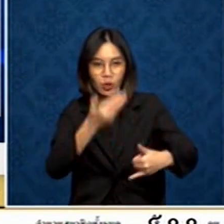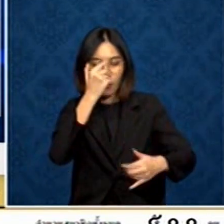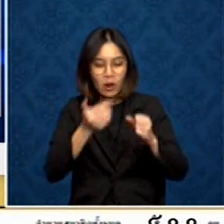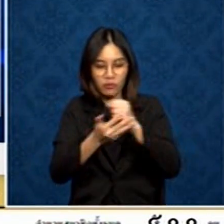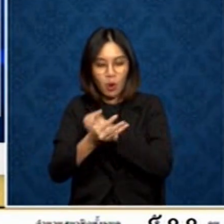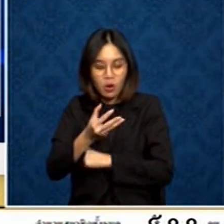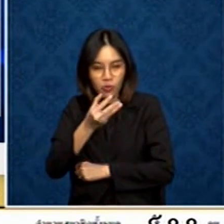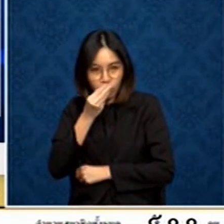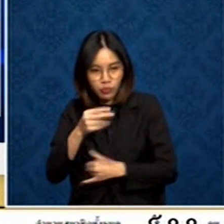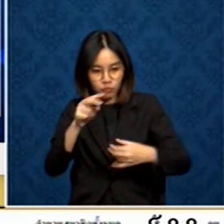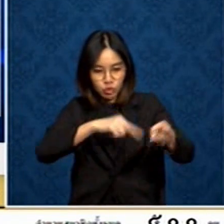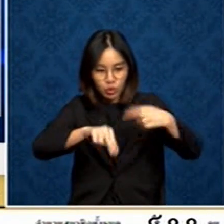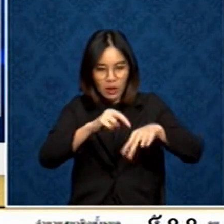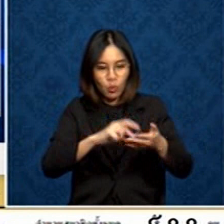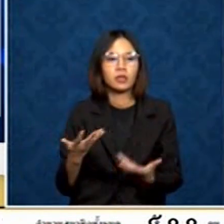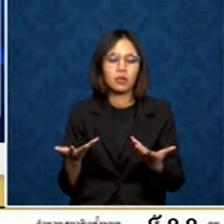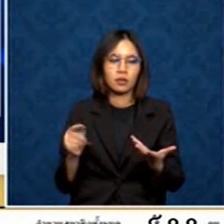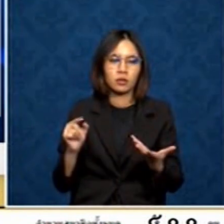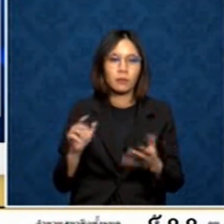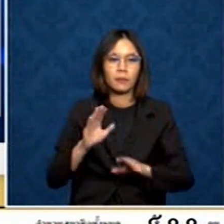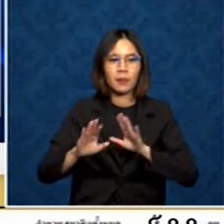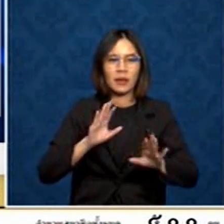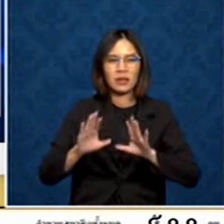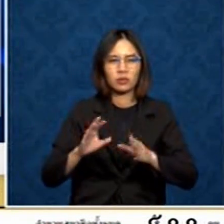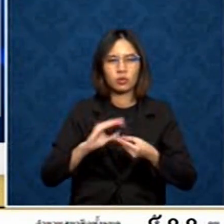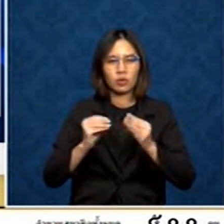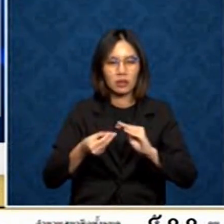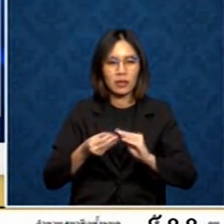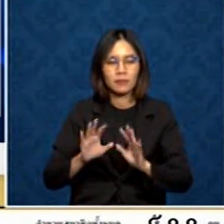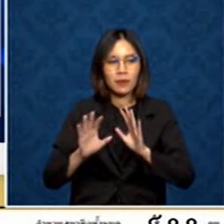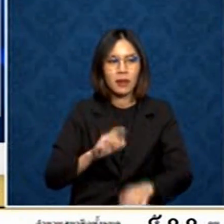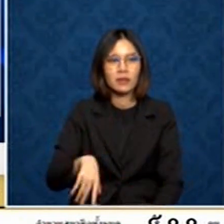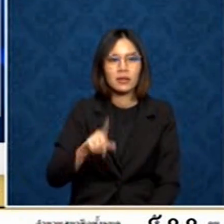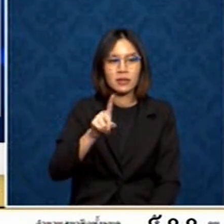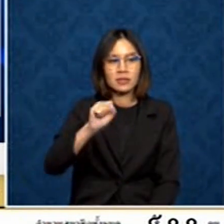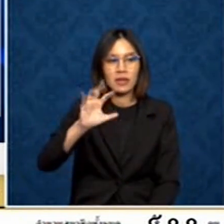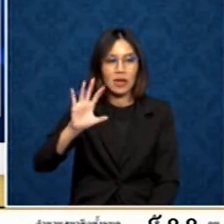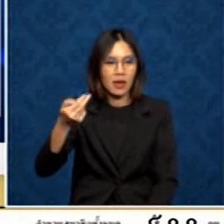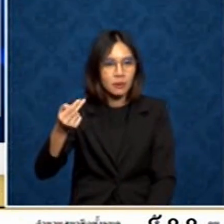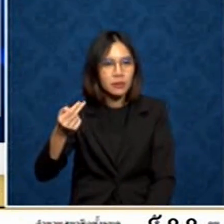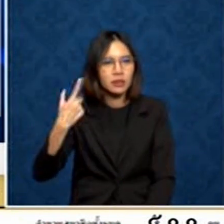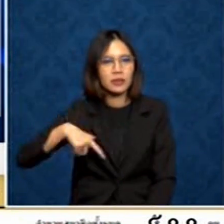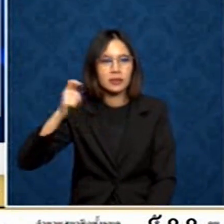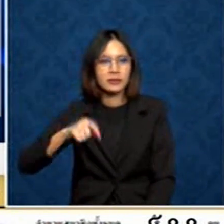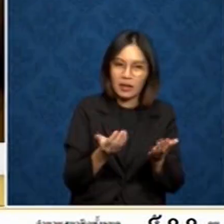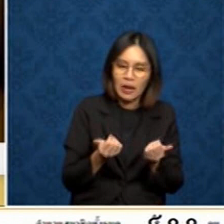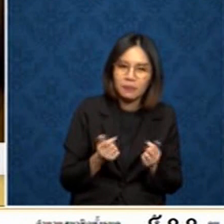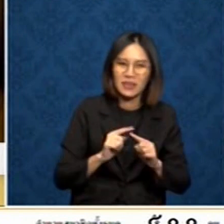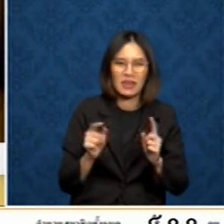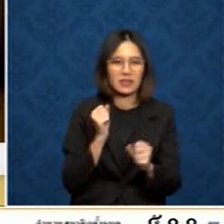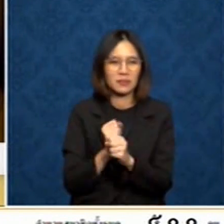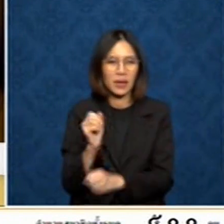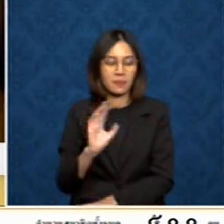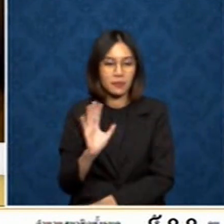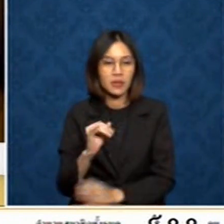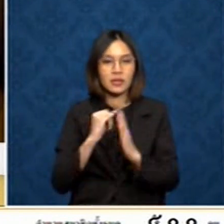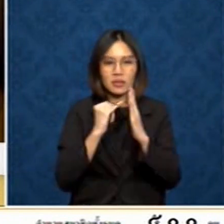รัฐบาลว่าพนักงานสอบสนเป็นผู้ที่มีความสำคัญเป็นอย่างยิ่งเพราะนี่คือจุดเริ่มต้นของกระบวนการยุติธรรมหากจุด